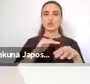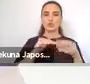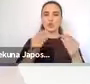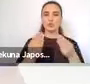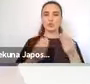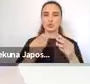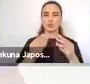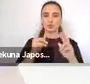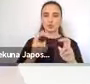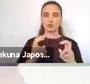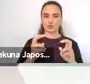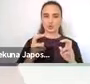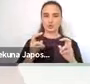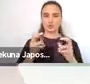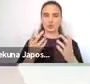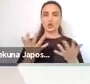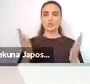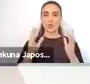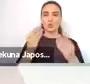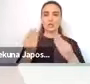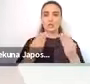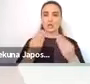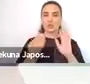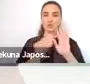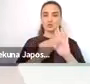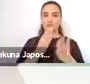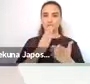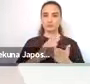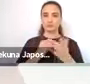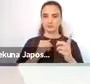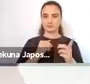და სოციალური თამაში წერია. ანუ